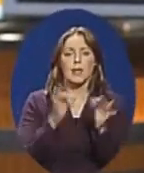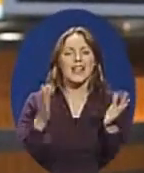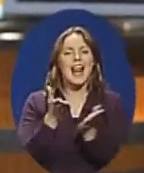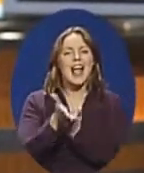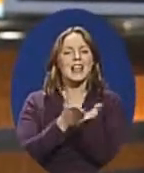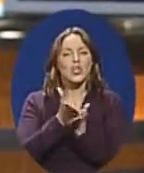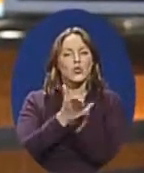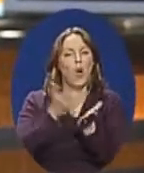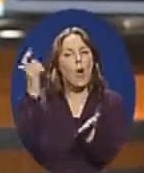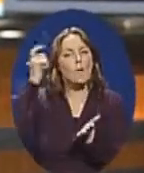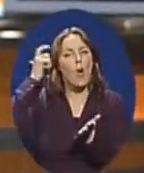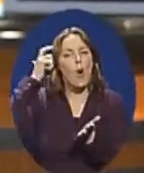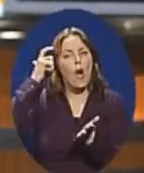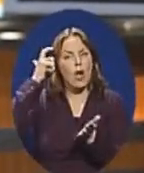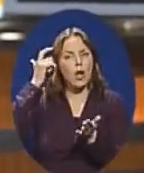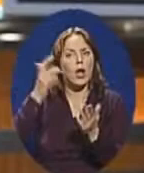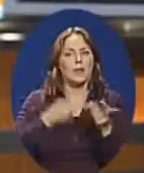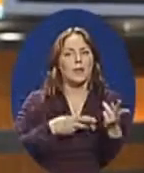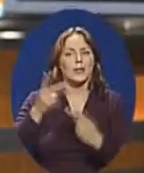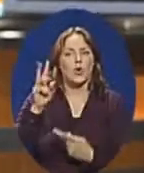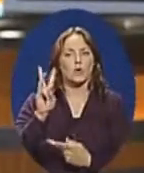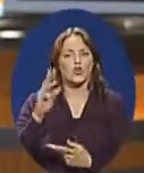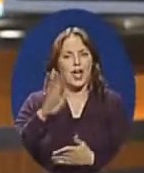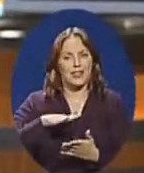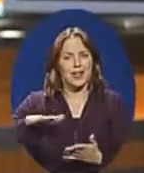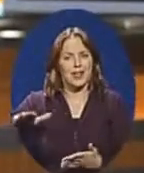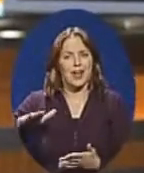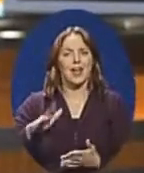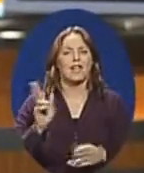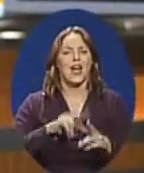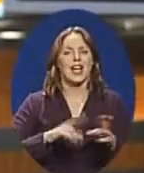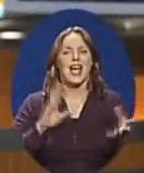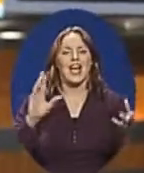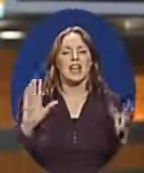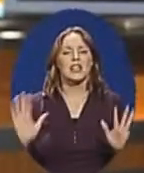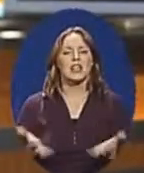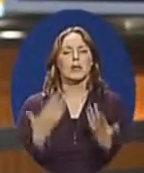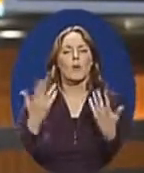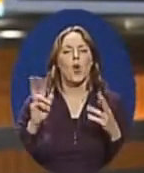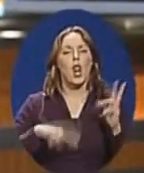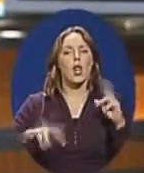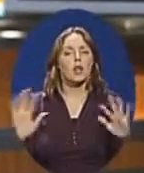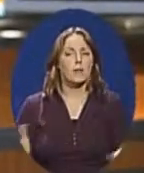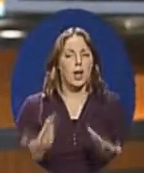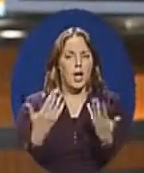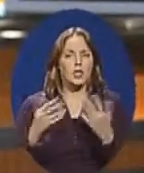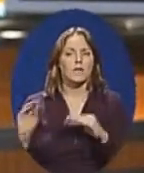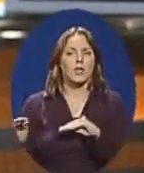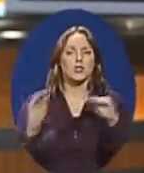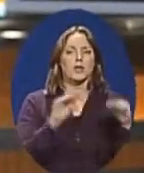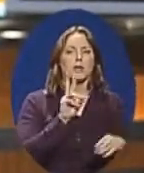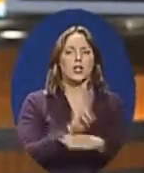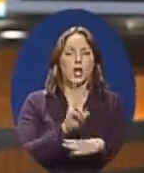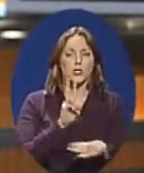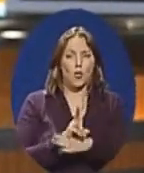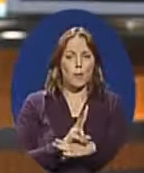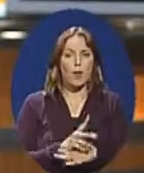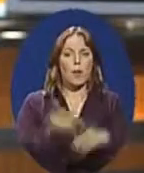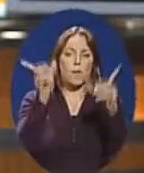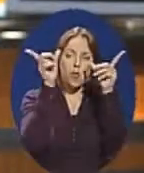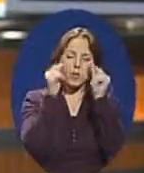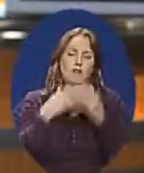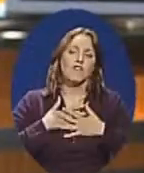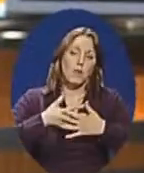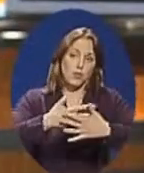מוח בשניידר, ולאחרי אנחנו בטיפול נמרץ, מגיעים לתל השומר אחרי כמה שבועות, עד אז הוא מורדם ומונשם,